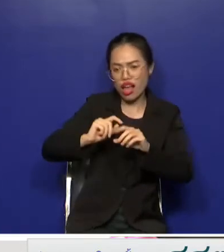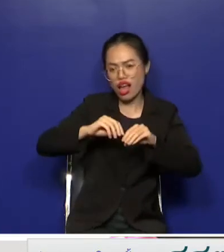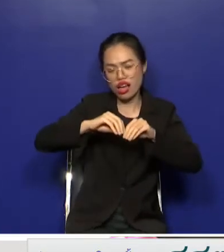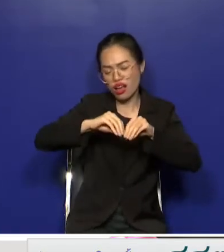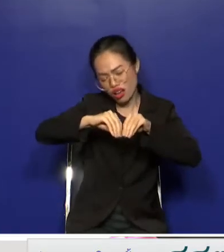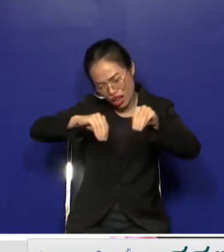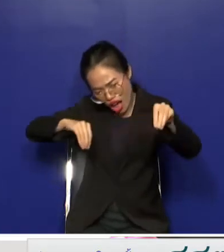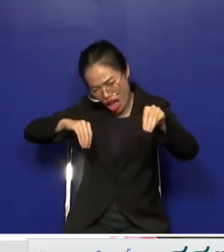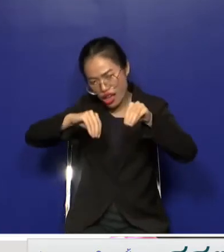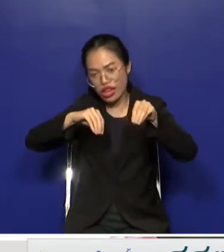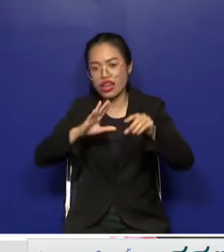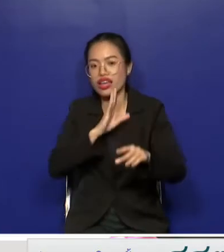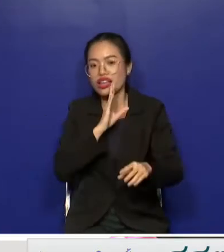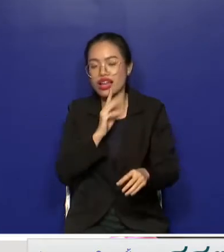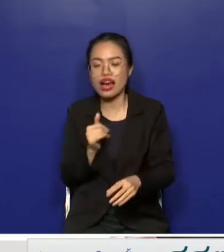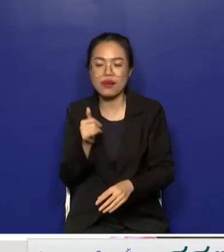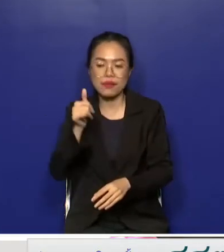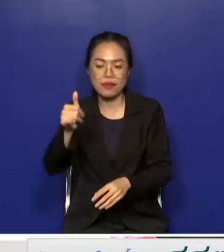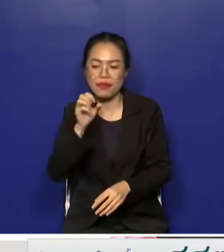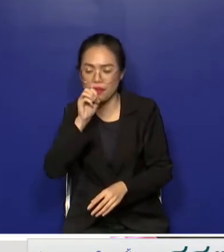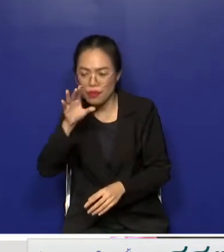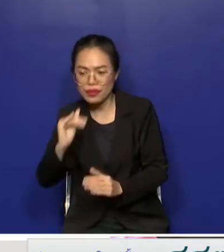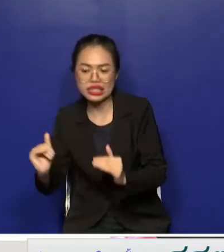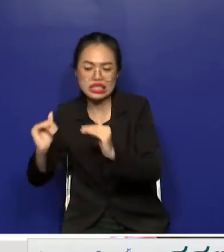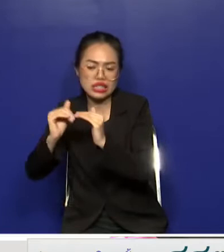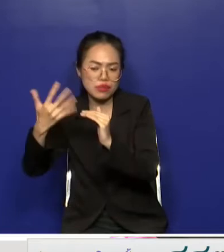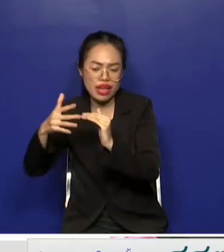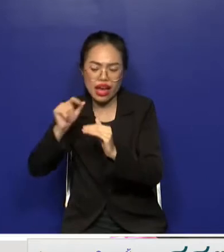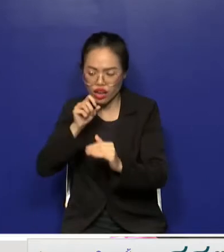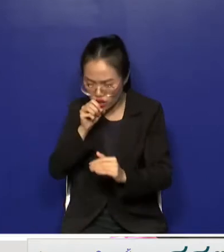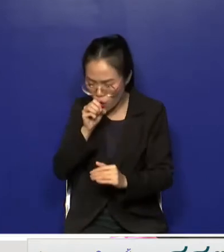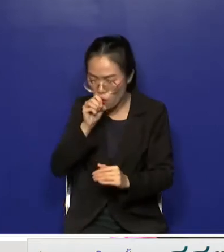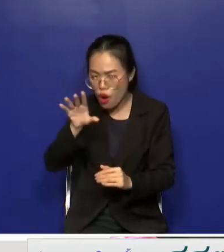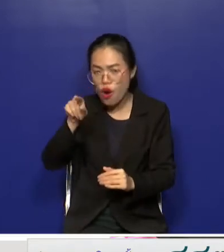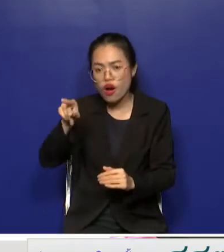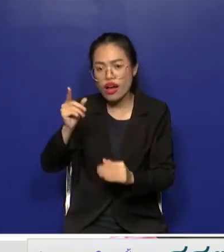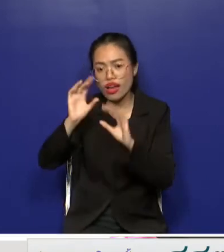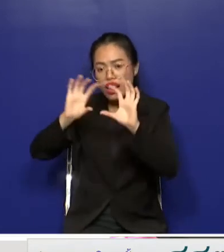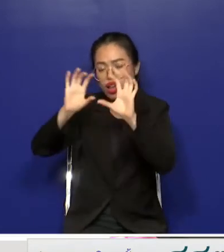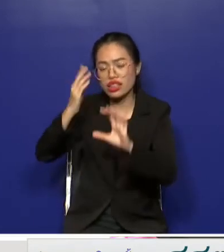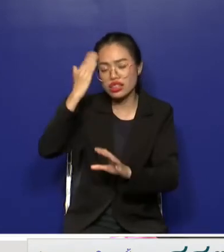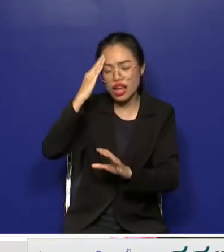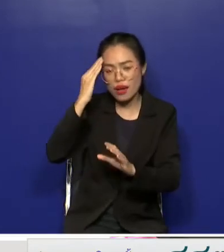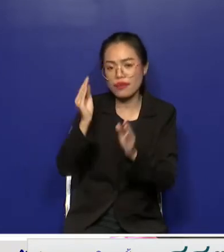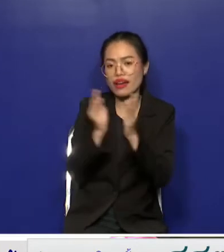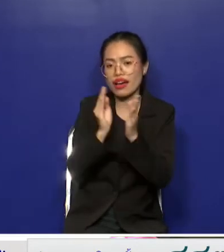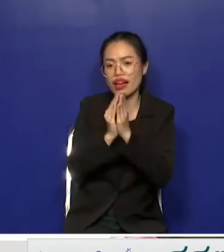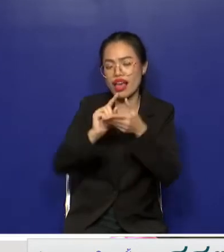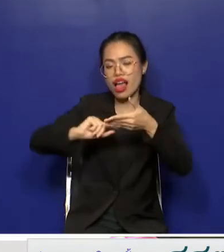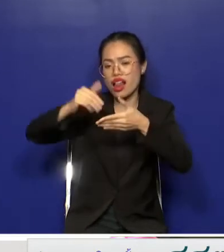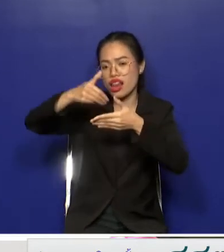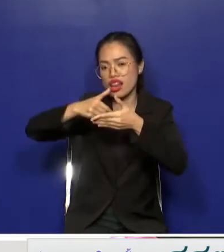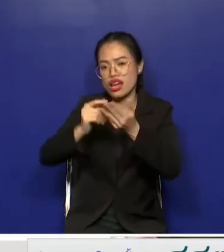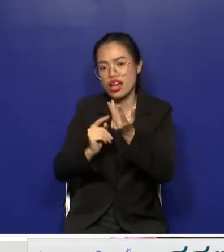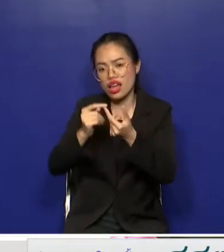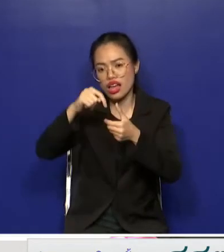ไปแ้งเหตุของการไม่ไดไปใช้สทธ คุกไม่เสียสิทธ์พลการลกตั้ง ร้อยลาของก